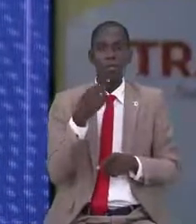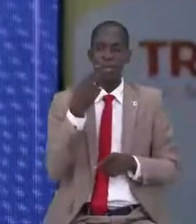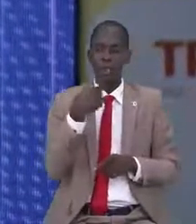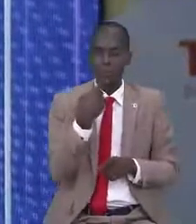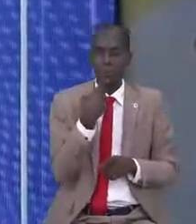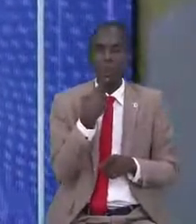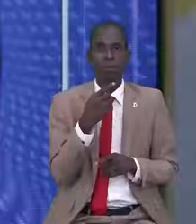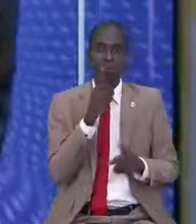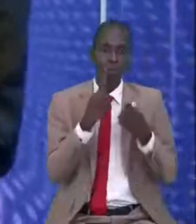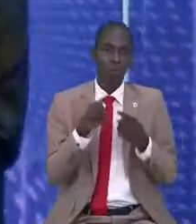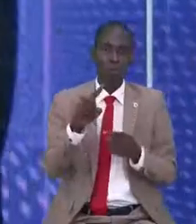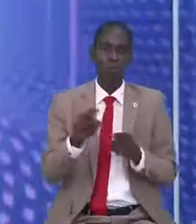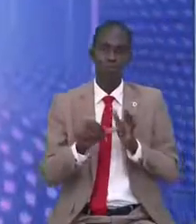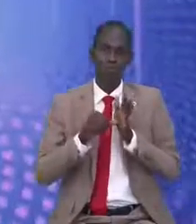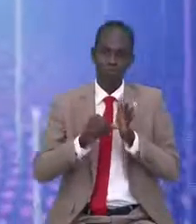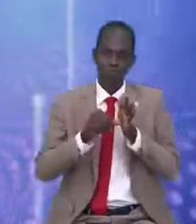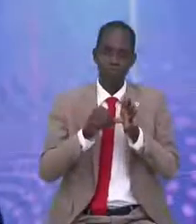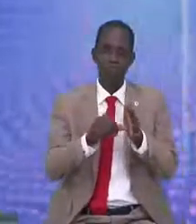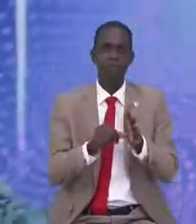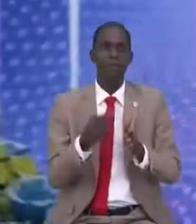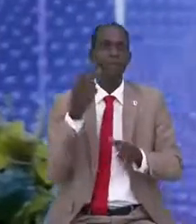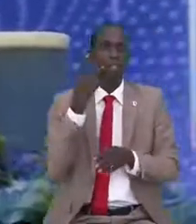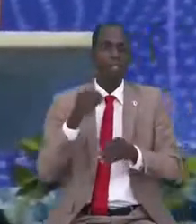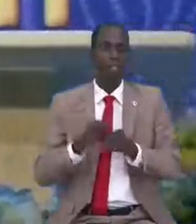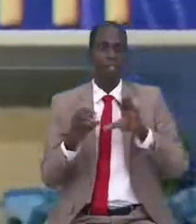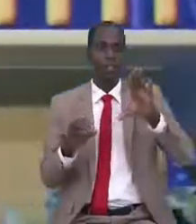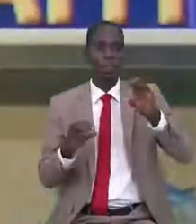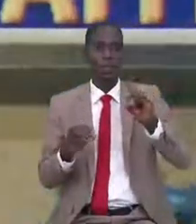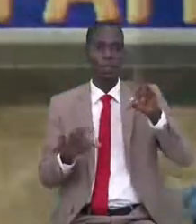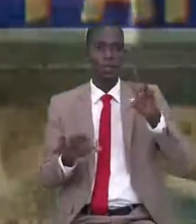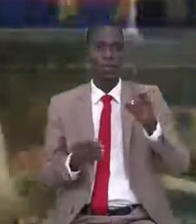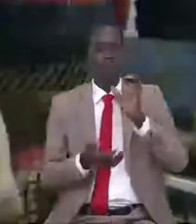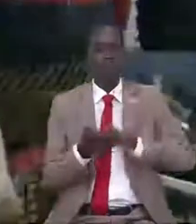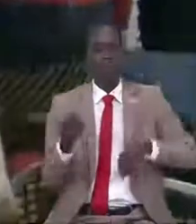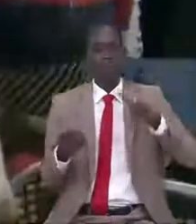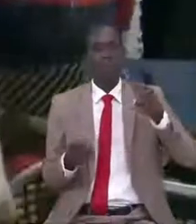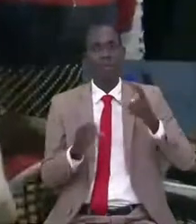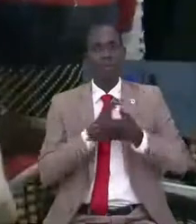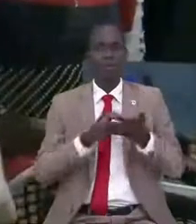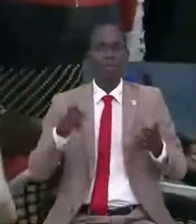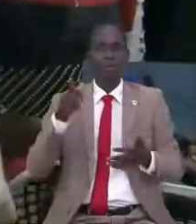Tu leur parles. Tu leur déclares la parole. Tu les avertis, mais avec persuasion.